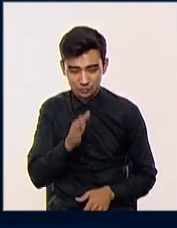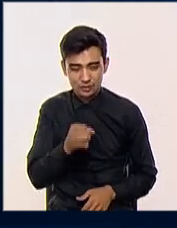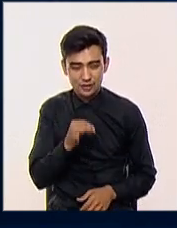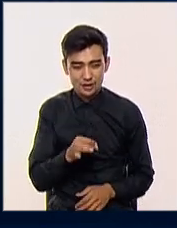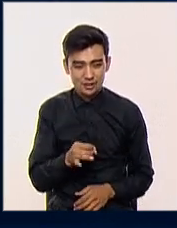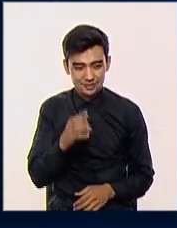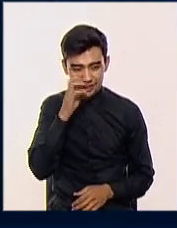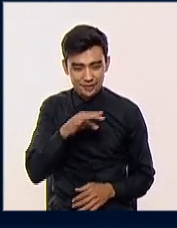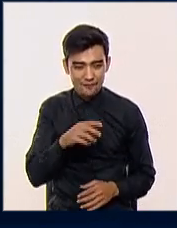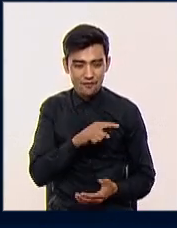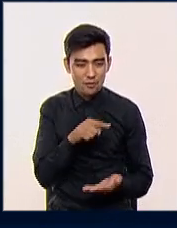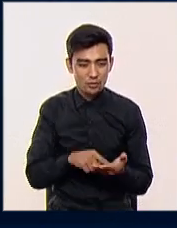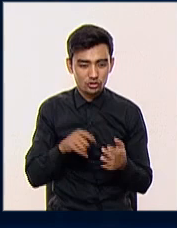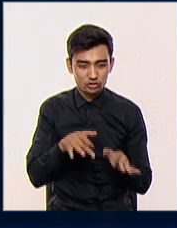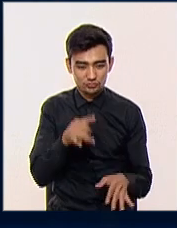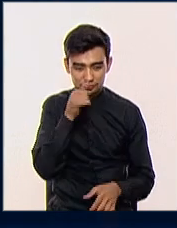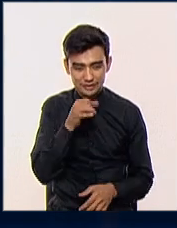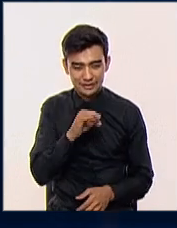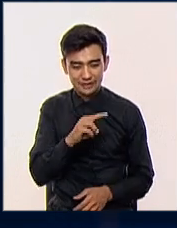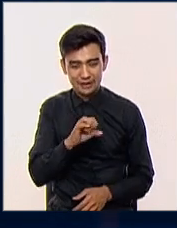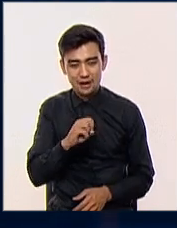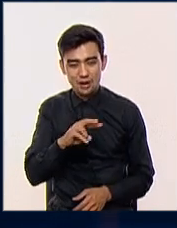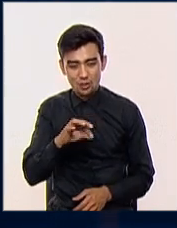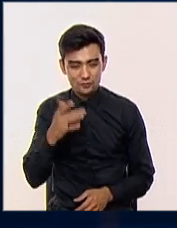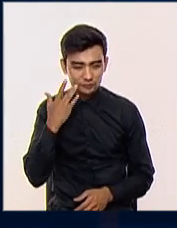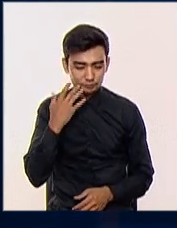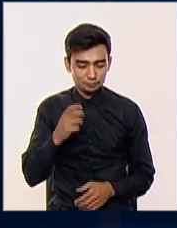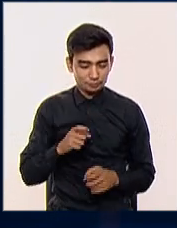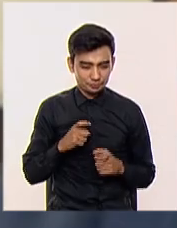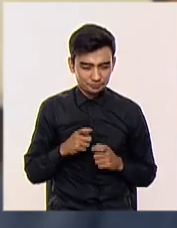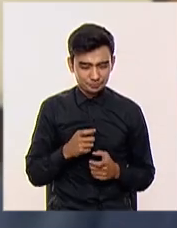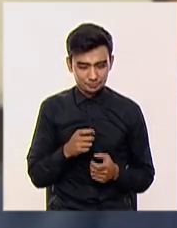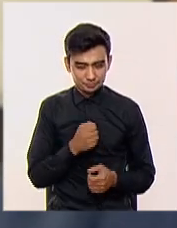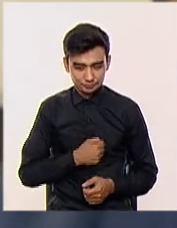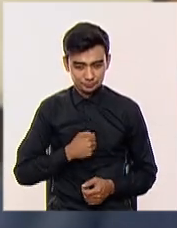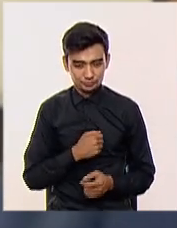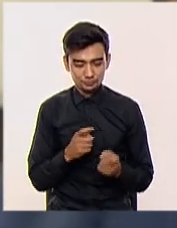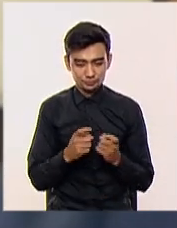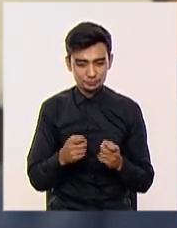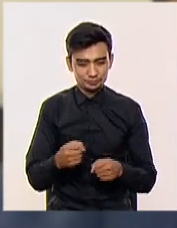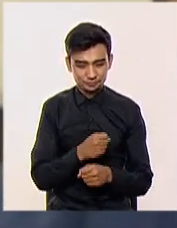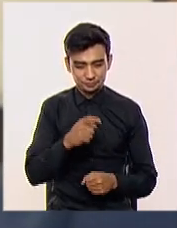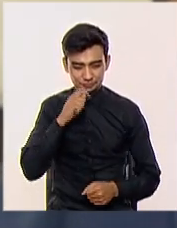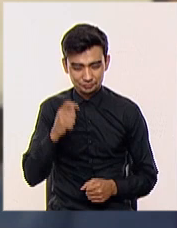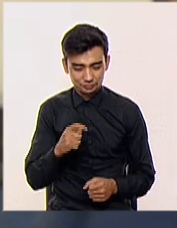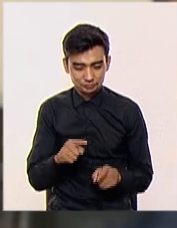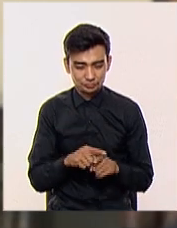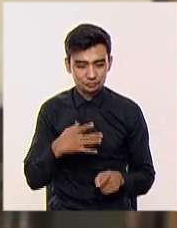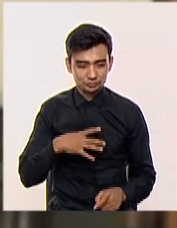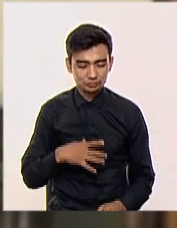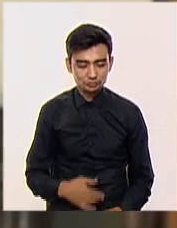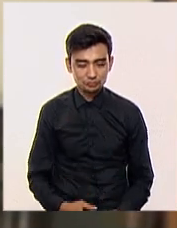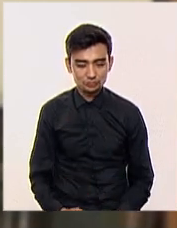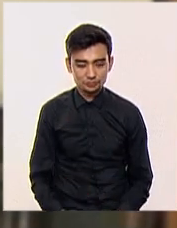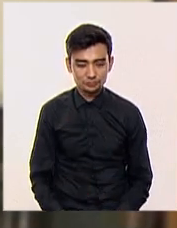все чаще не могут решить вопросы в диалоге и прибегают к агрессивным методам? О, вы знаете, вы сейчас задали такой